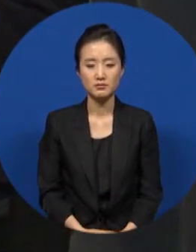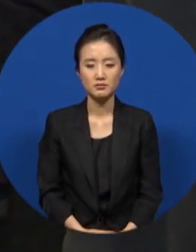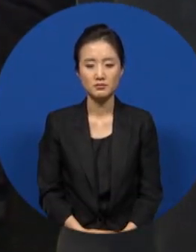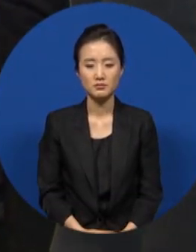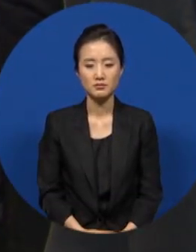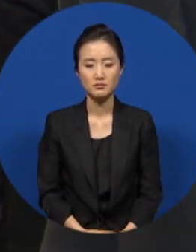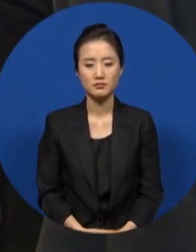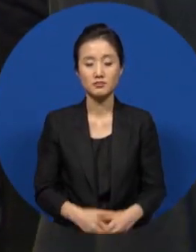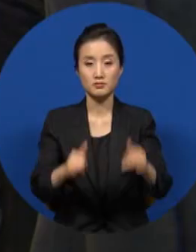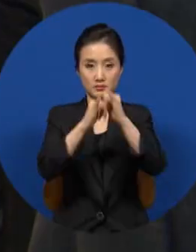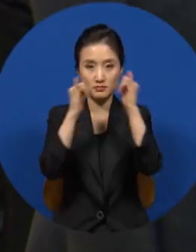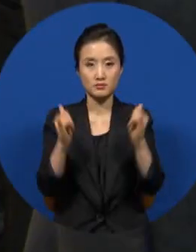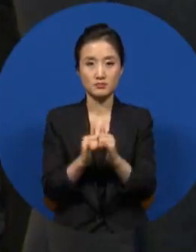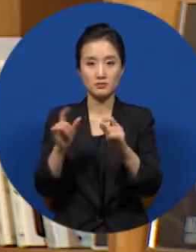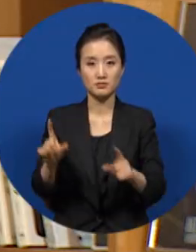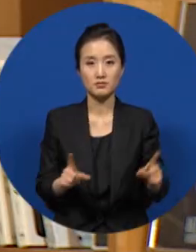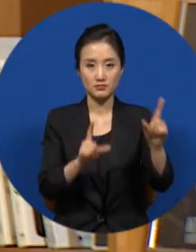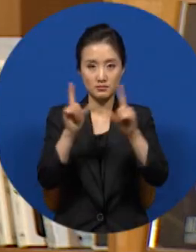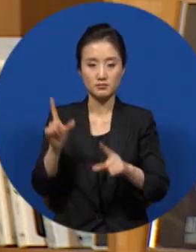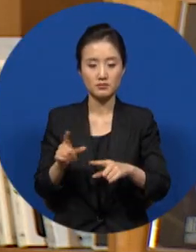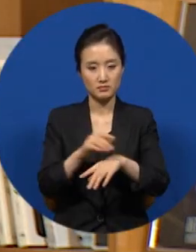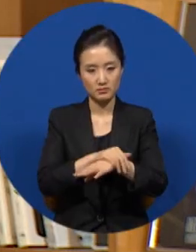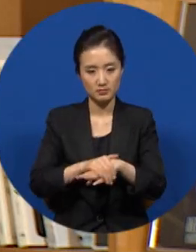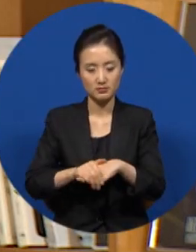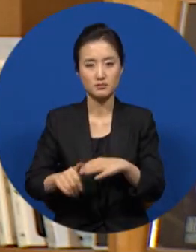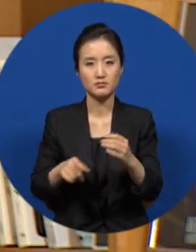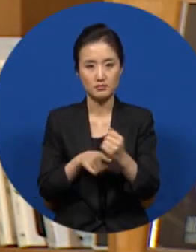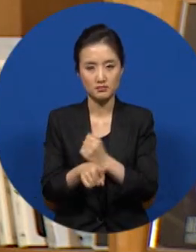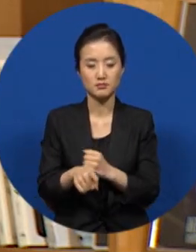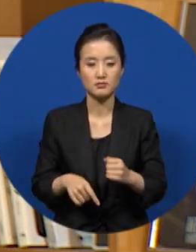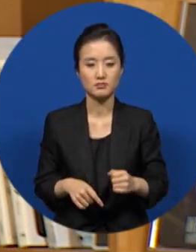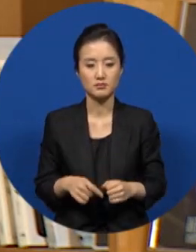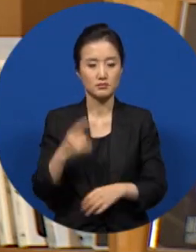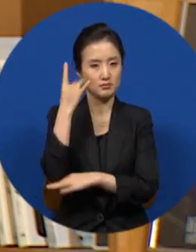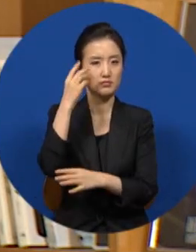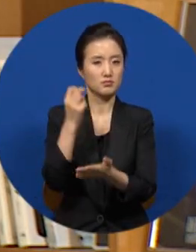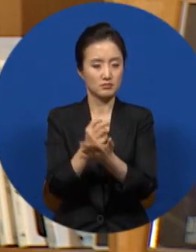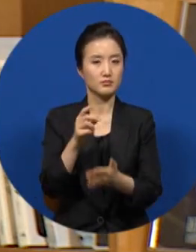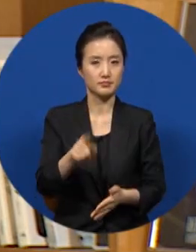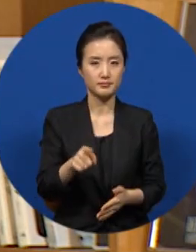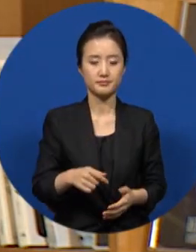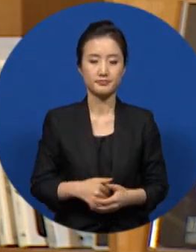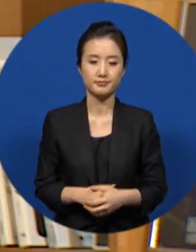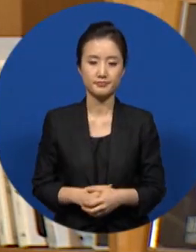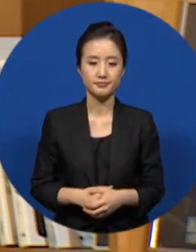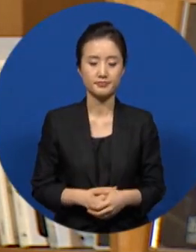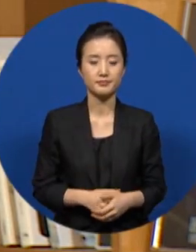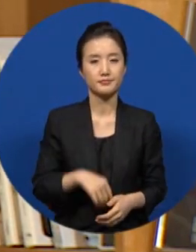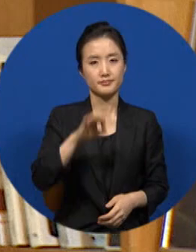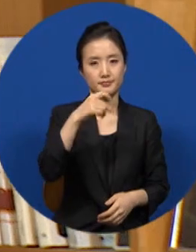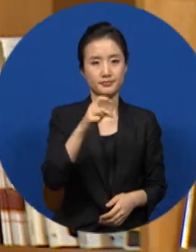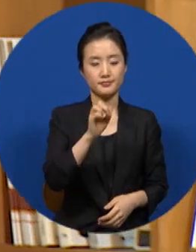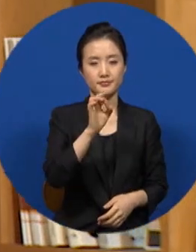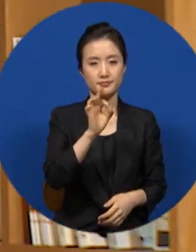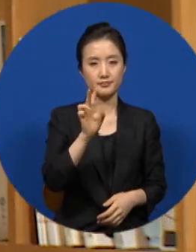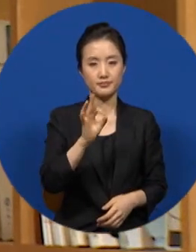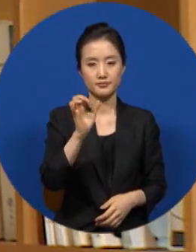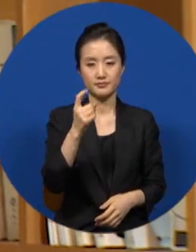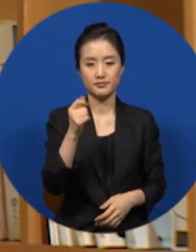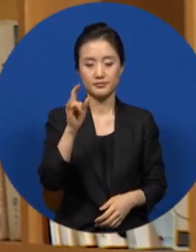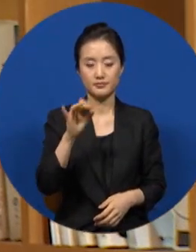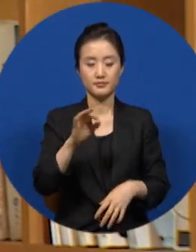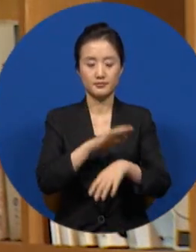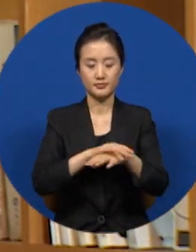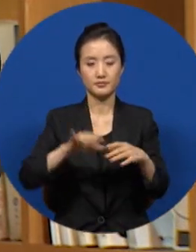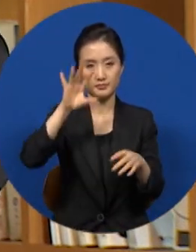사회생활 잘했다고 본 거예요. 뭐 다 그런 건 아니지만 일단 원칙이 그렇습니다. 여튼 그 음향과 오행이 잘 조화로운 거를 좋은 사주를 하고 좋은 곡이라고